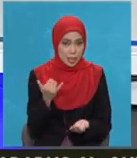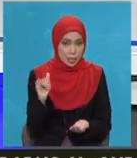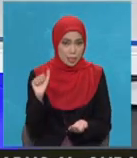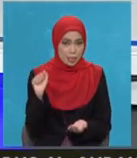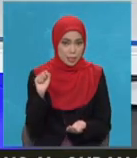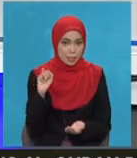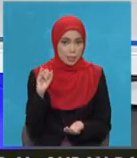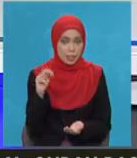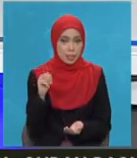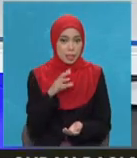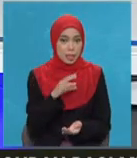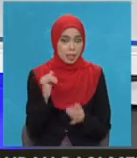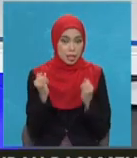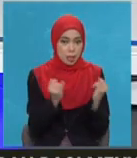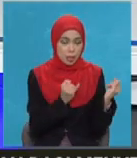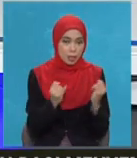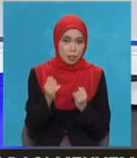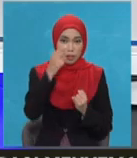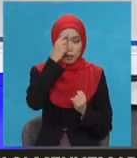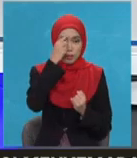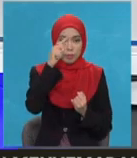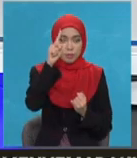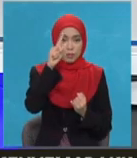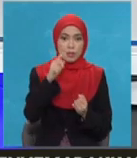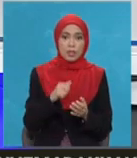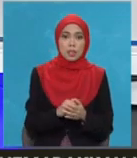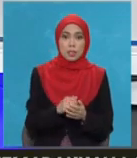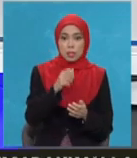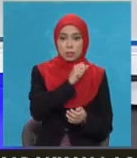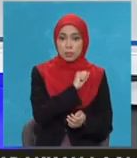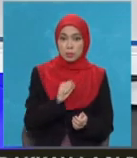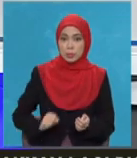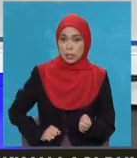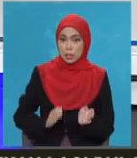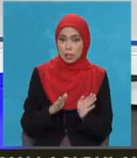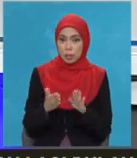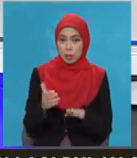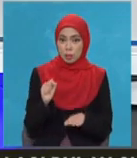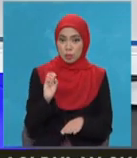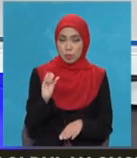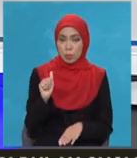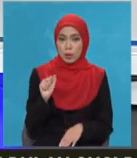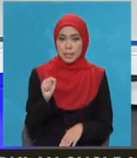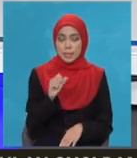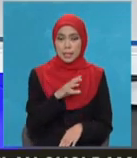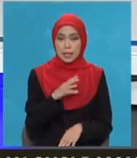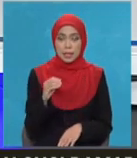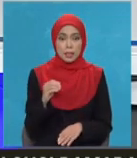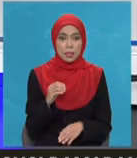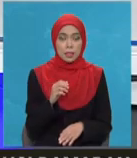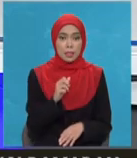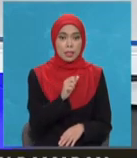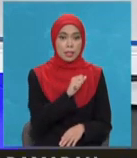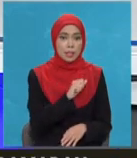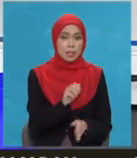sebagai almarhum Sultan Haji amalan Saifudin saat Den dan almarhumah dulu istri penyiraman damage serta